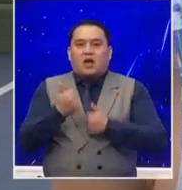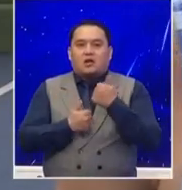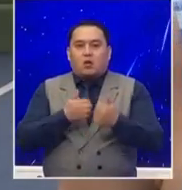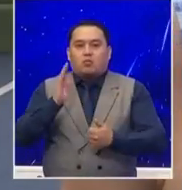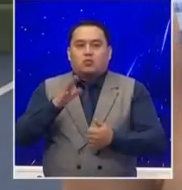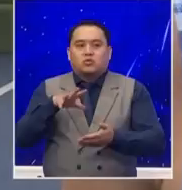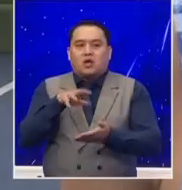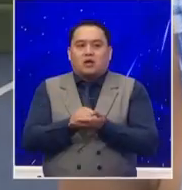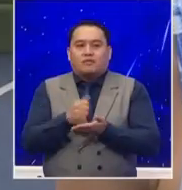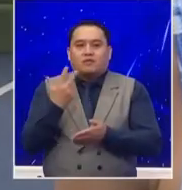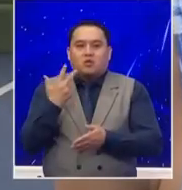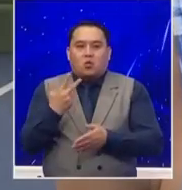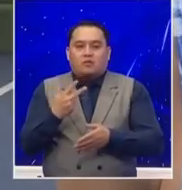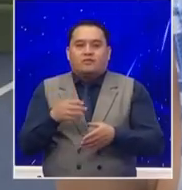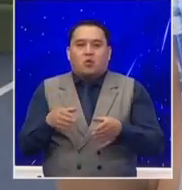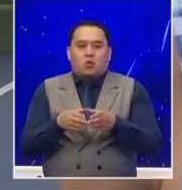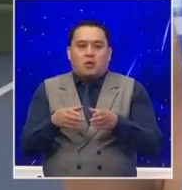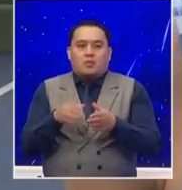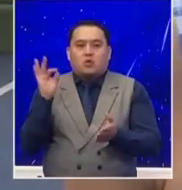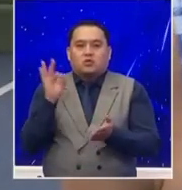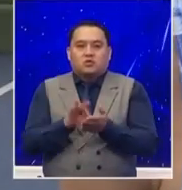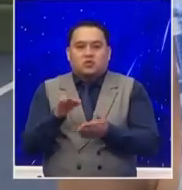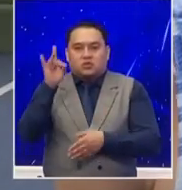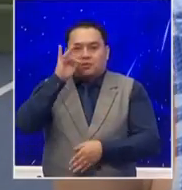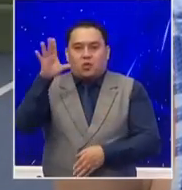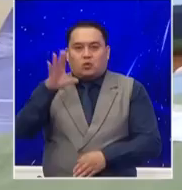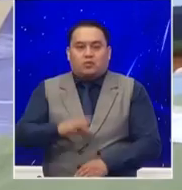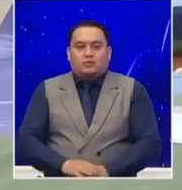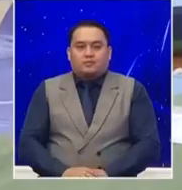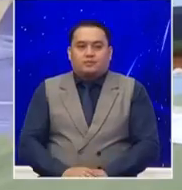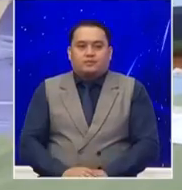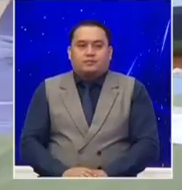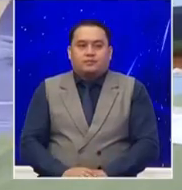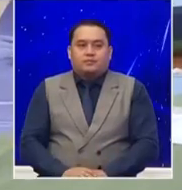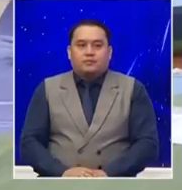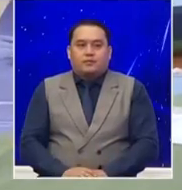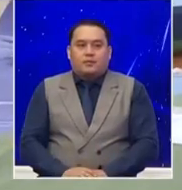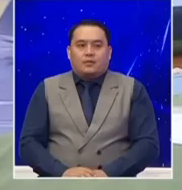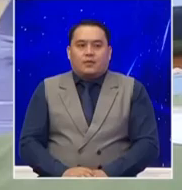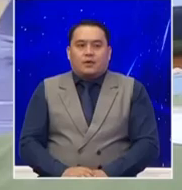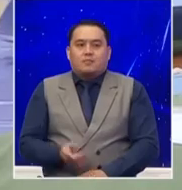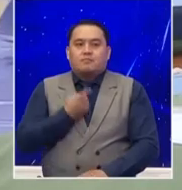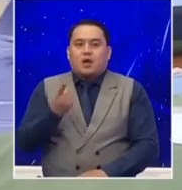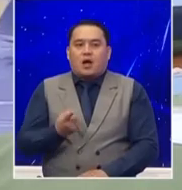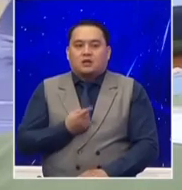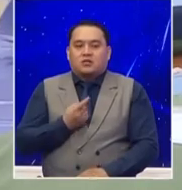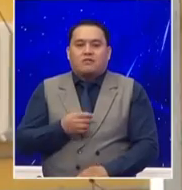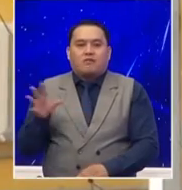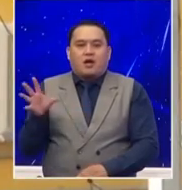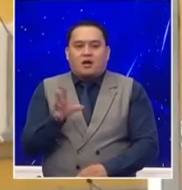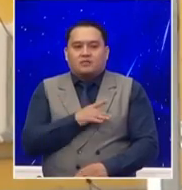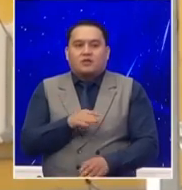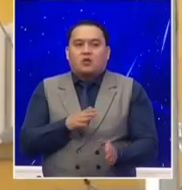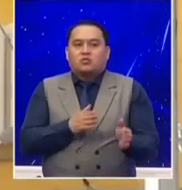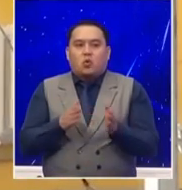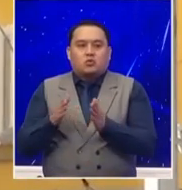буду защищать второй взрослый разряд. Моя цель – стать чемпионом. Юниоры оттачивают свое мастерство практически во всех